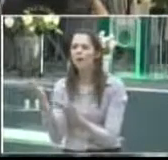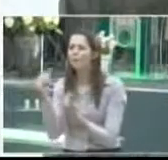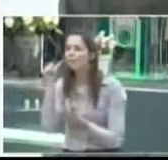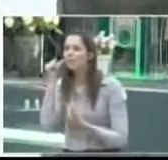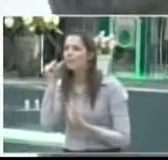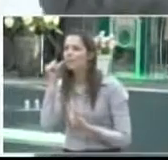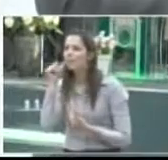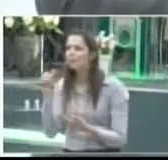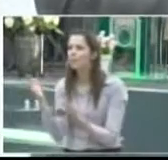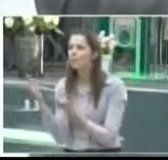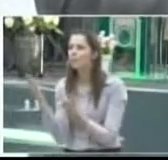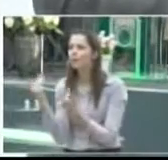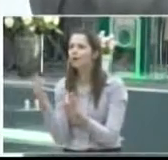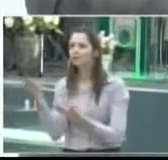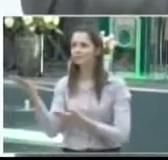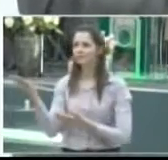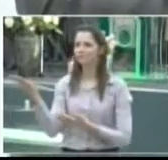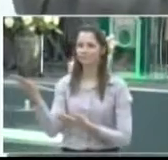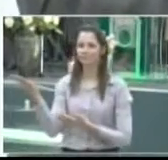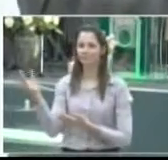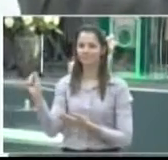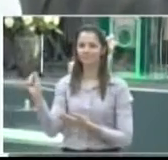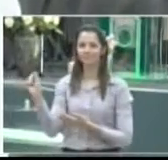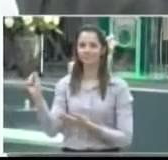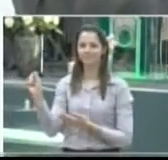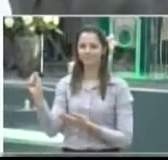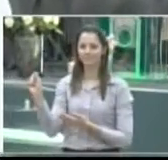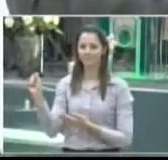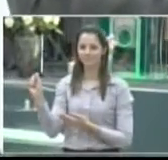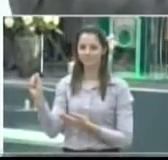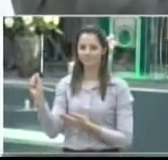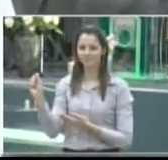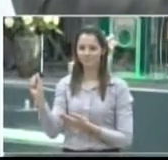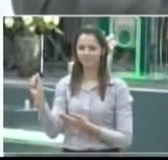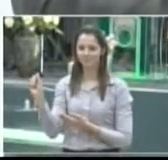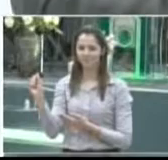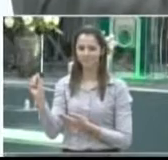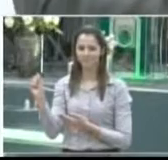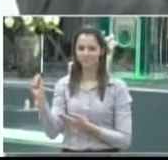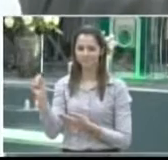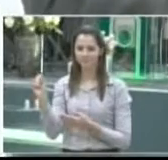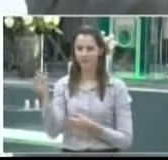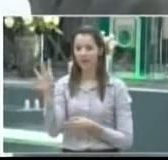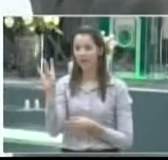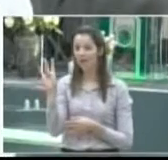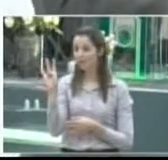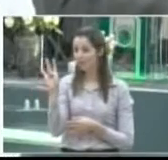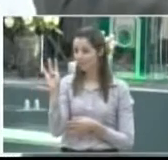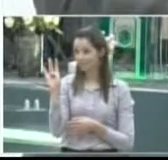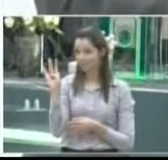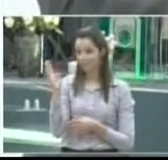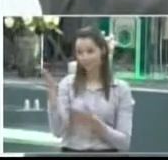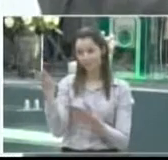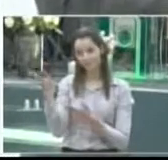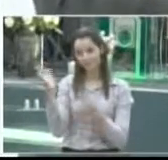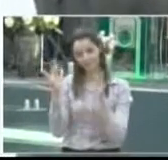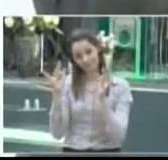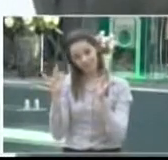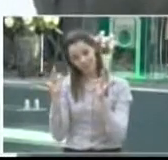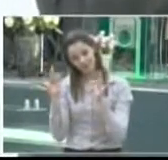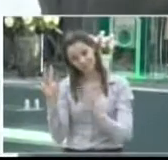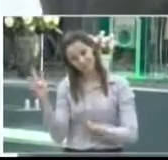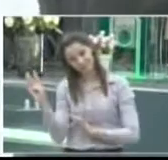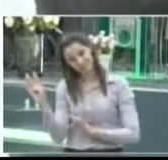meine frühere Verlobte. Era minha antiga noiva. Wir sind im nächsten